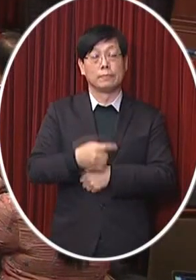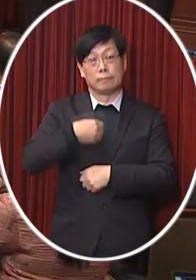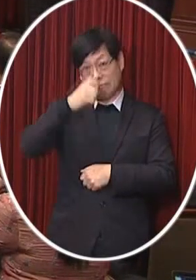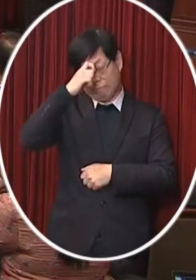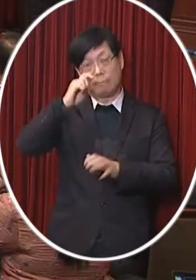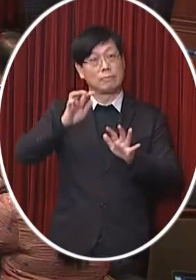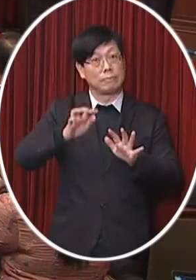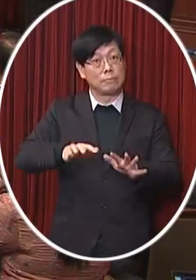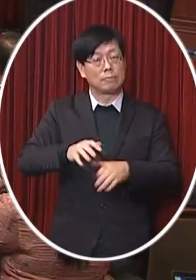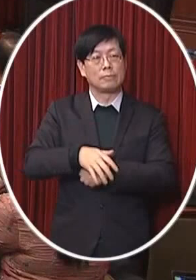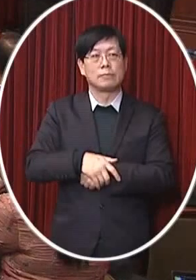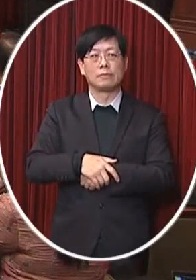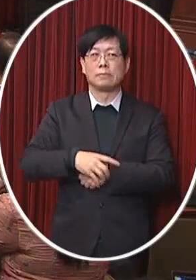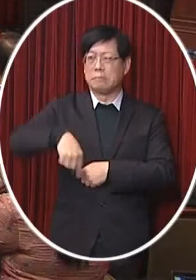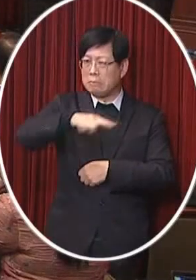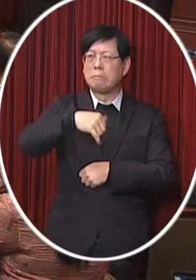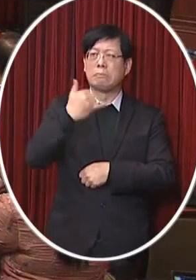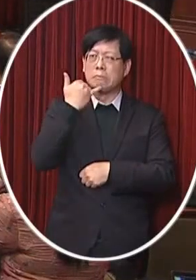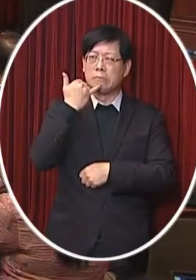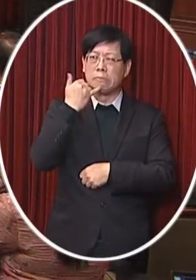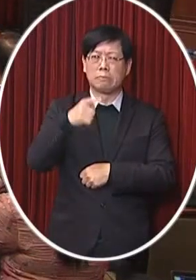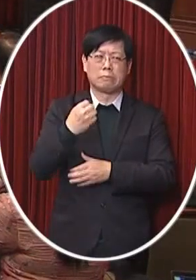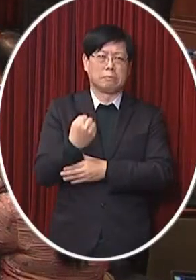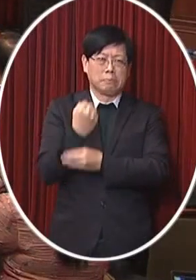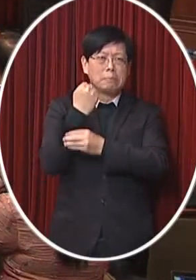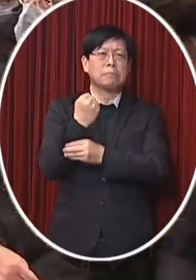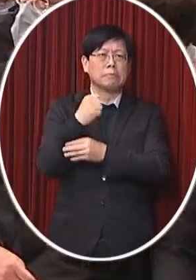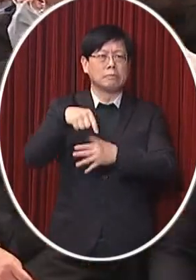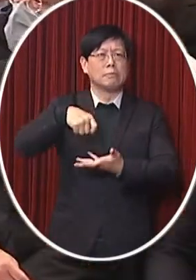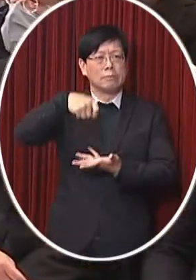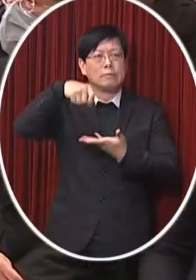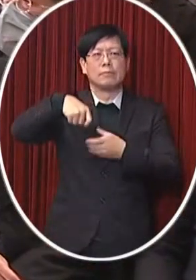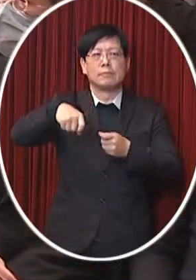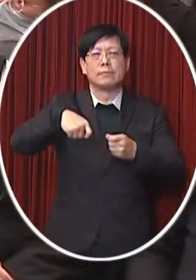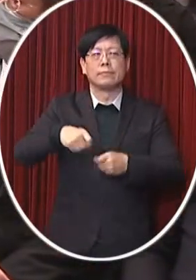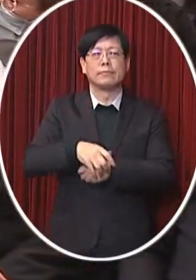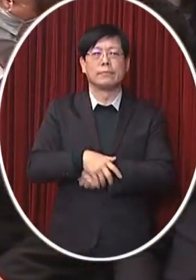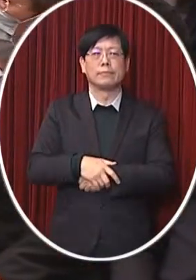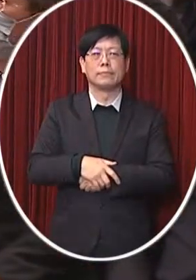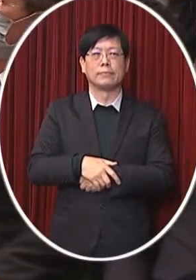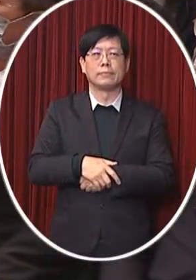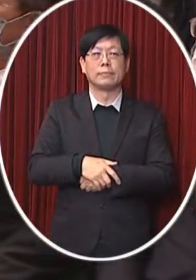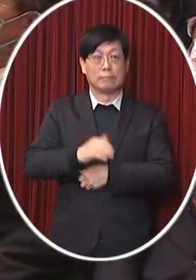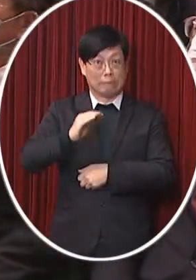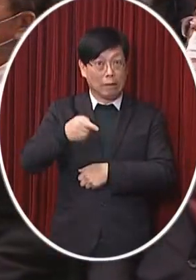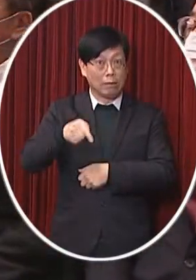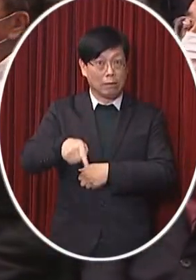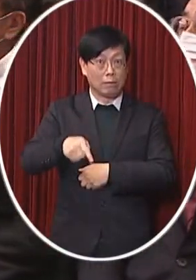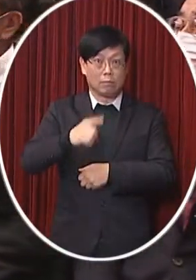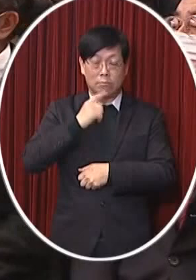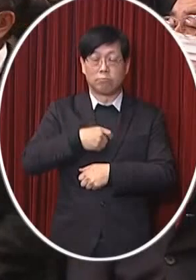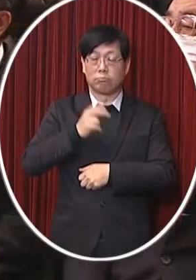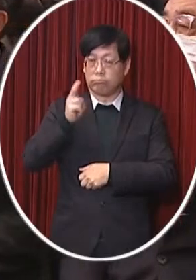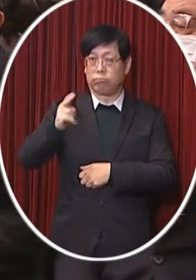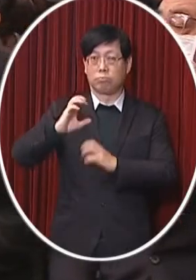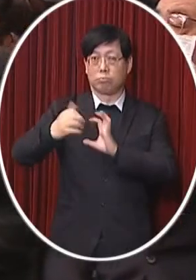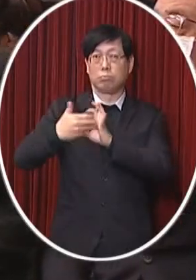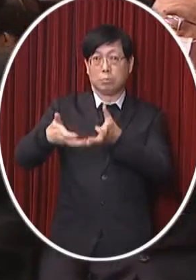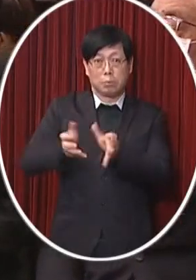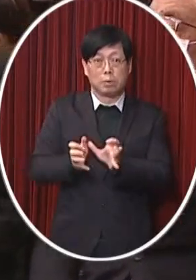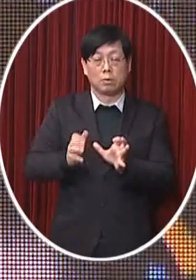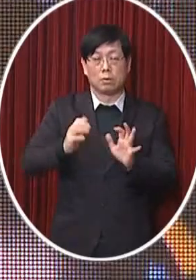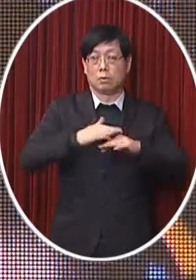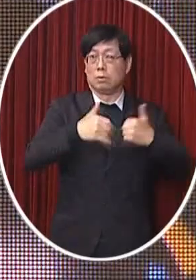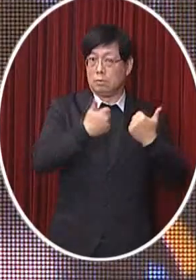我希望今天大家能够支持今天所提出的方案，但除了要求国防部